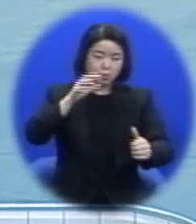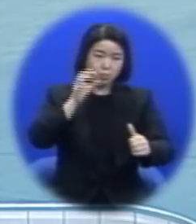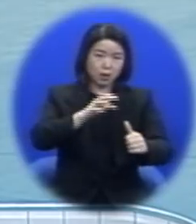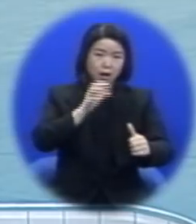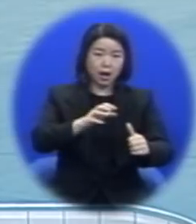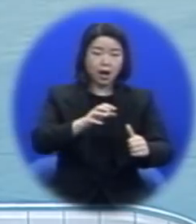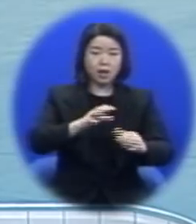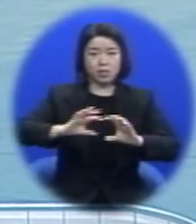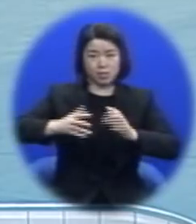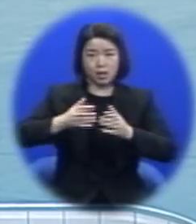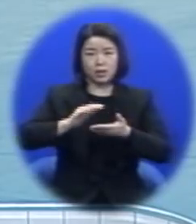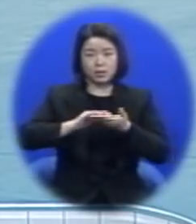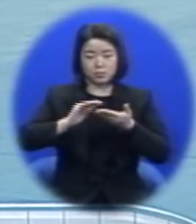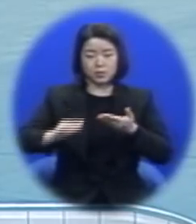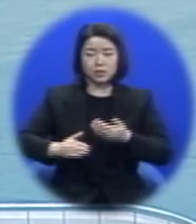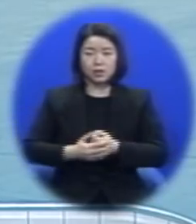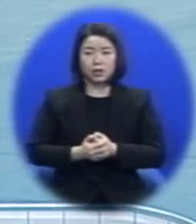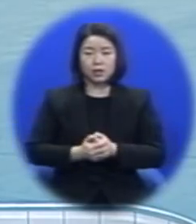그러나 여러분,